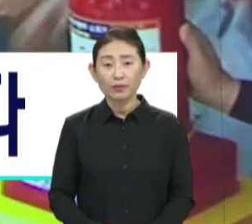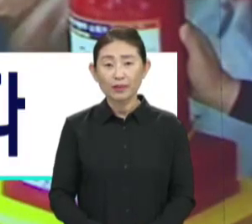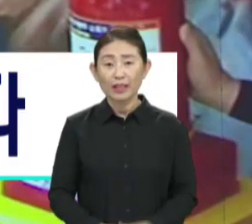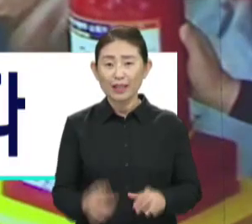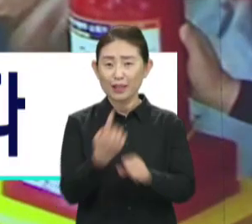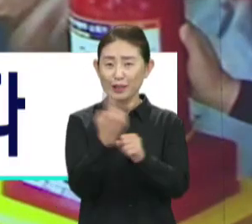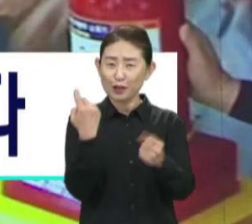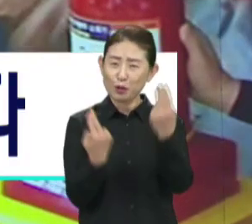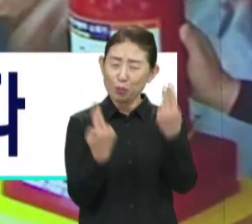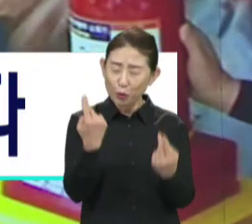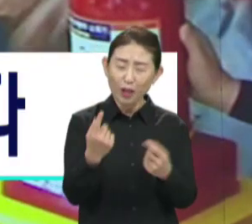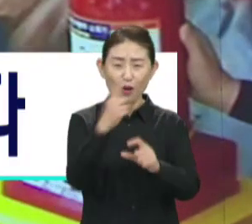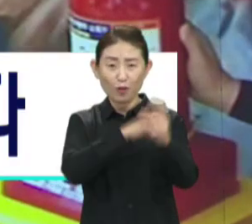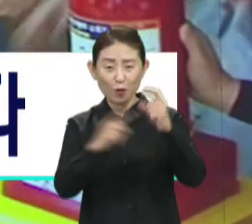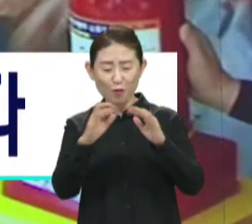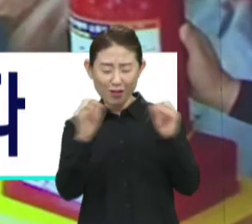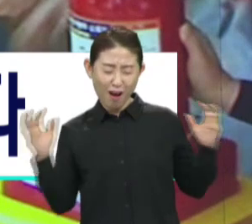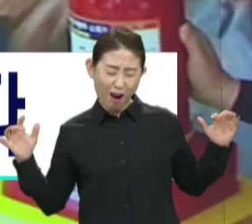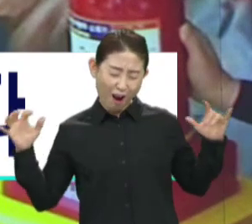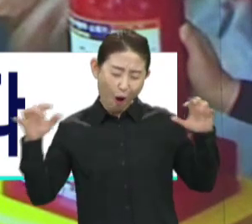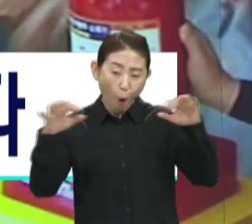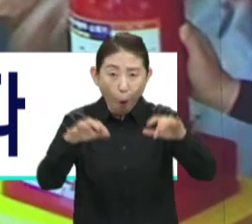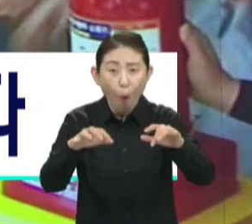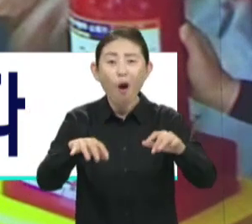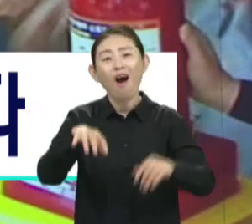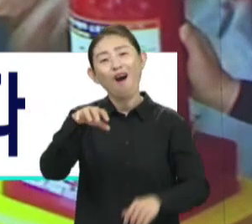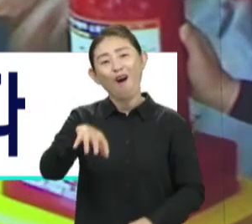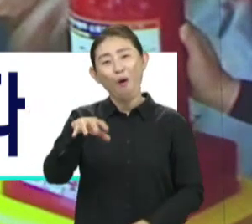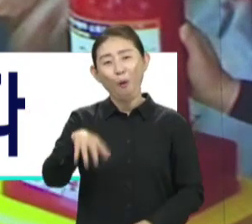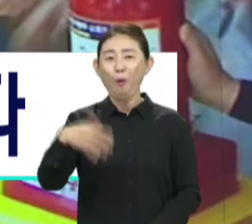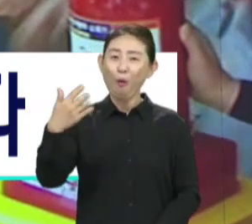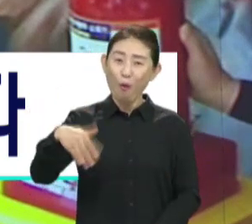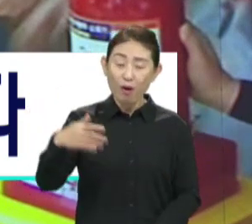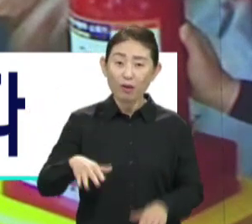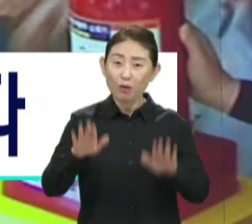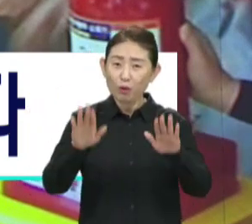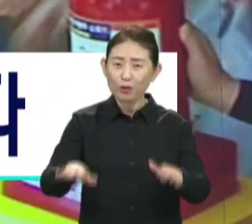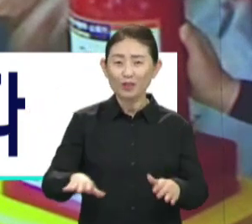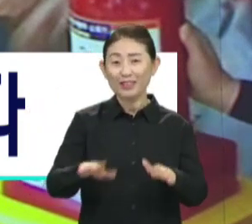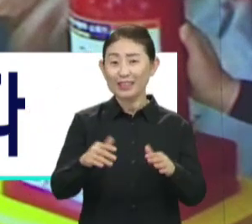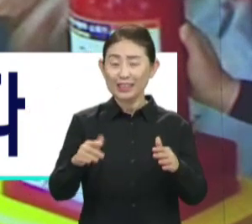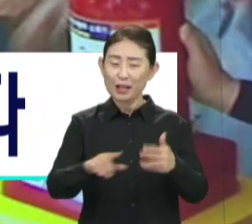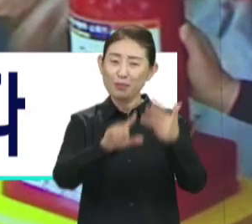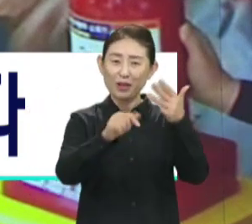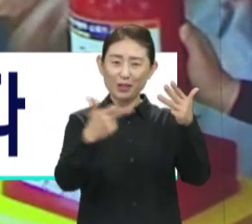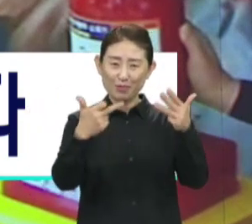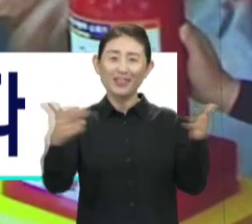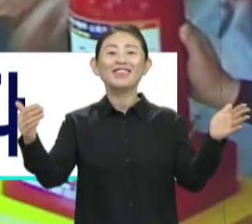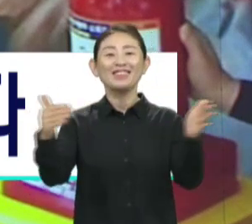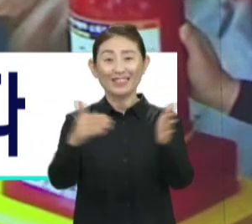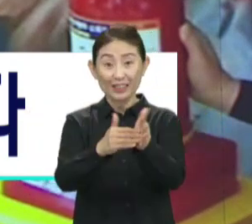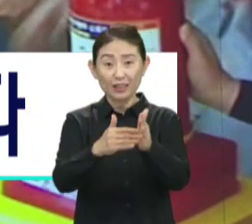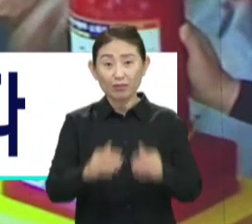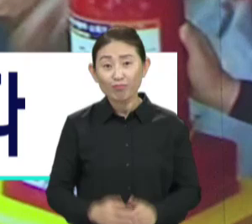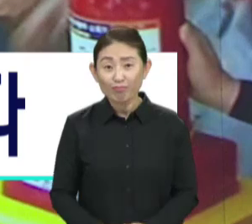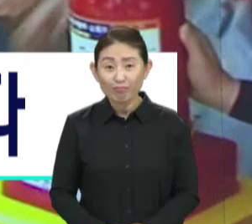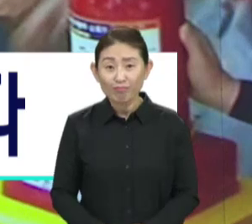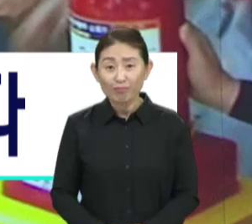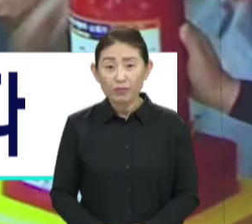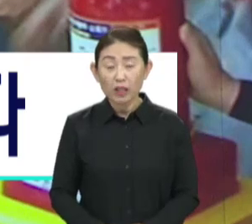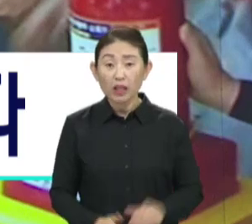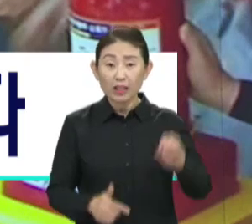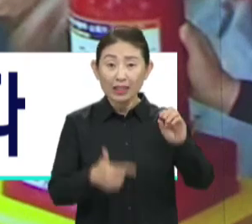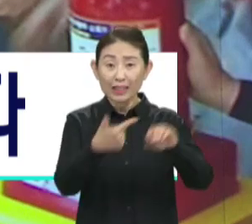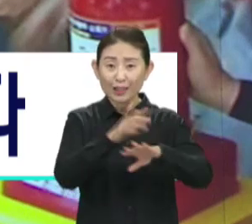네, 지난해보다 더 뜨거워진 대전 영시축제 현장 만나보셨는데요. 오는 17일까지 원도심을 거대한 축제장으로